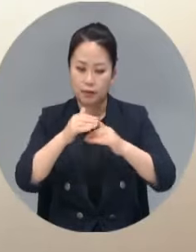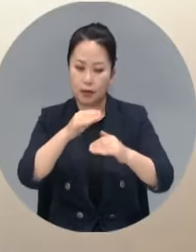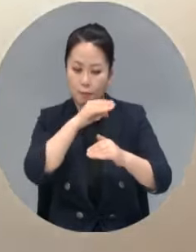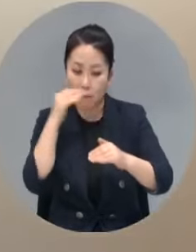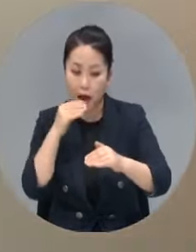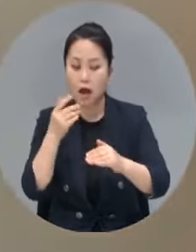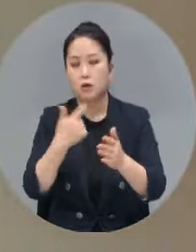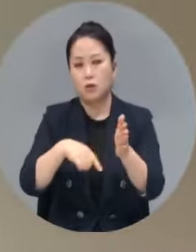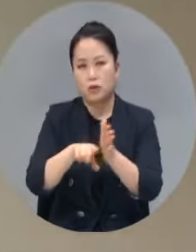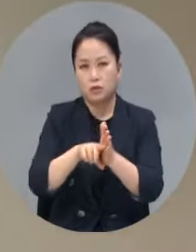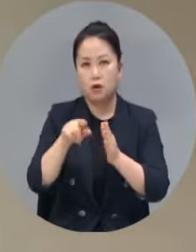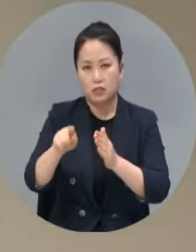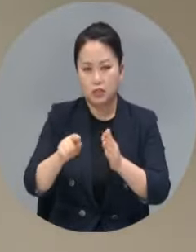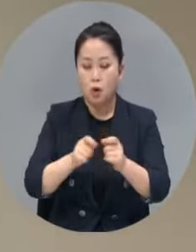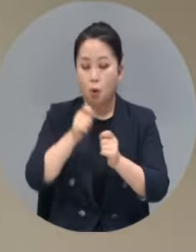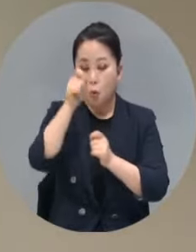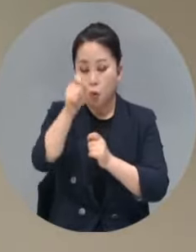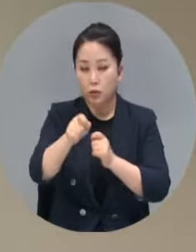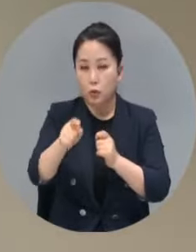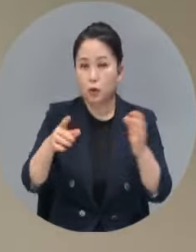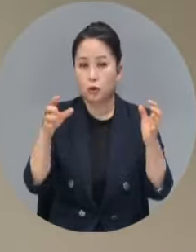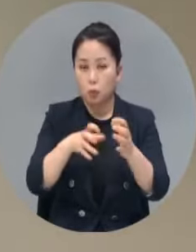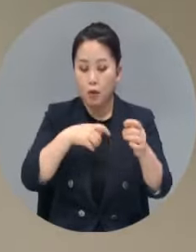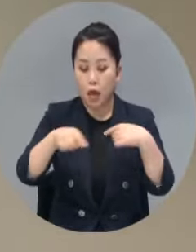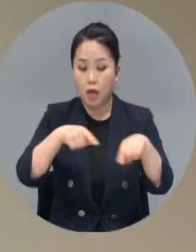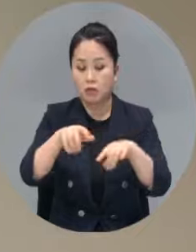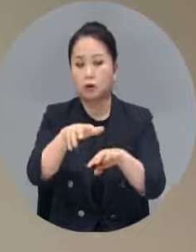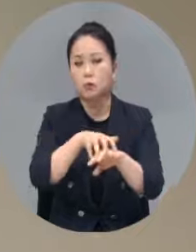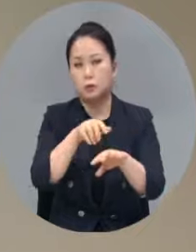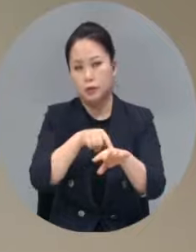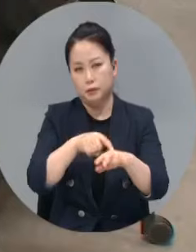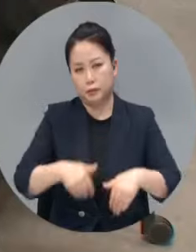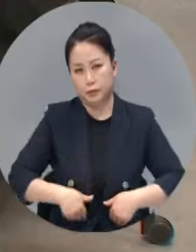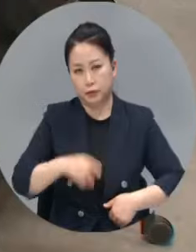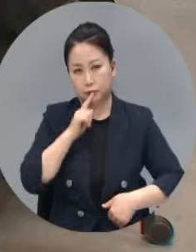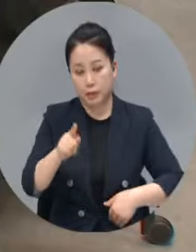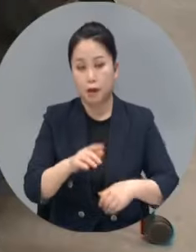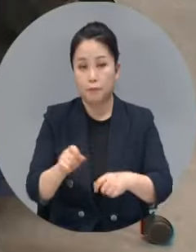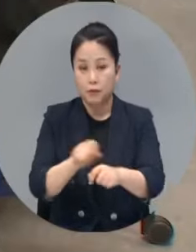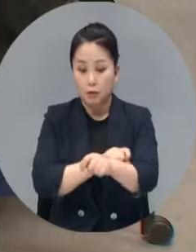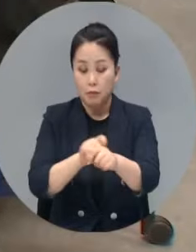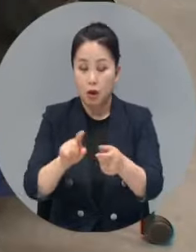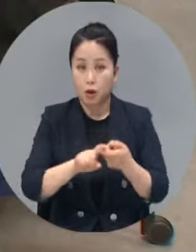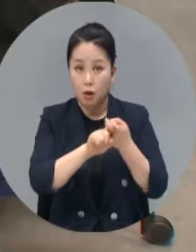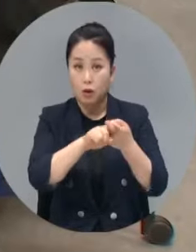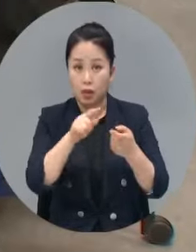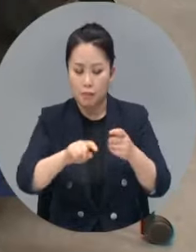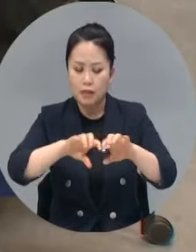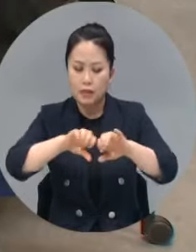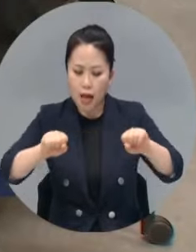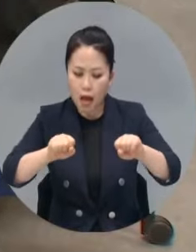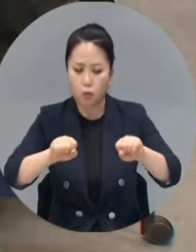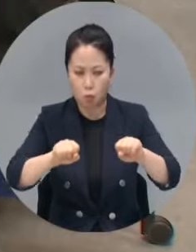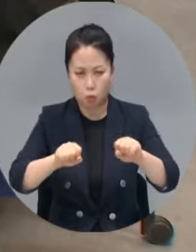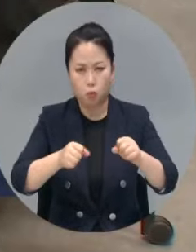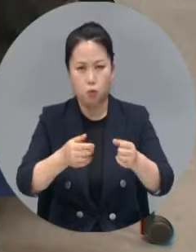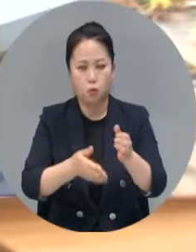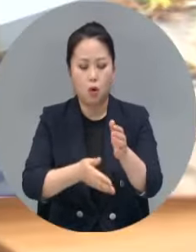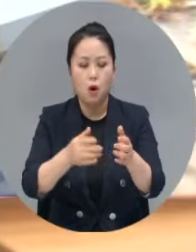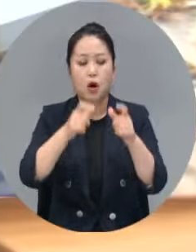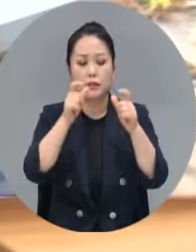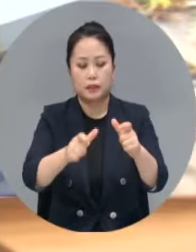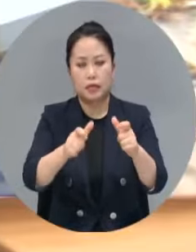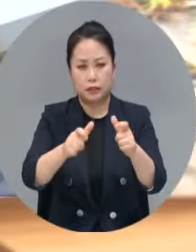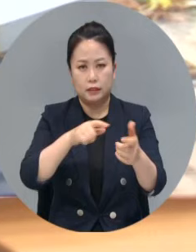장기적으론 통합된 행정 조직이 필요하다고 조언합니다 특별 연합은 별개의 지자체 조직을 만드는 거거든요